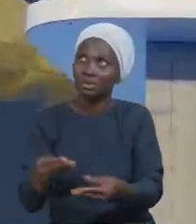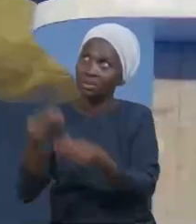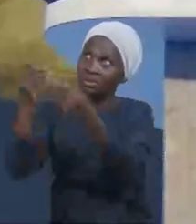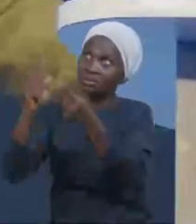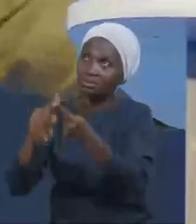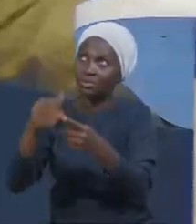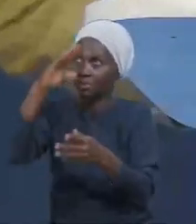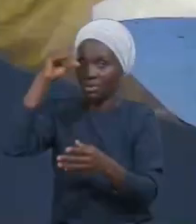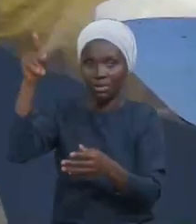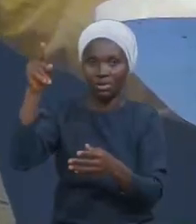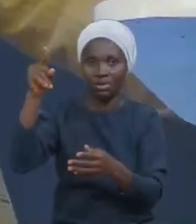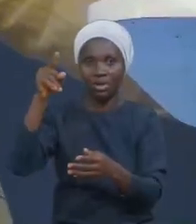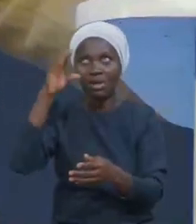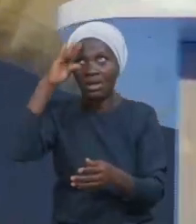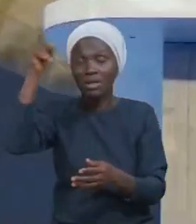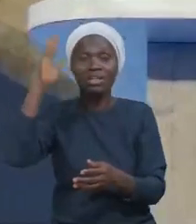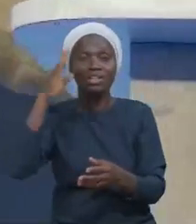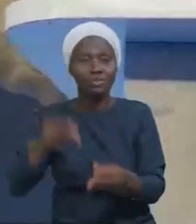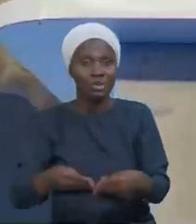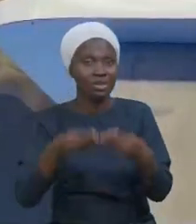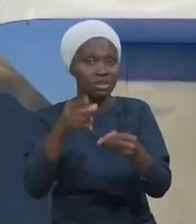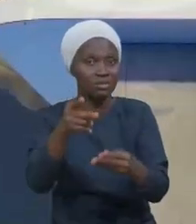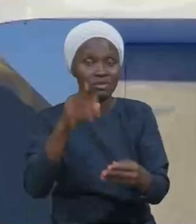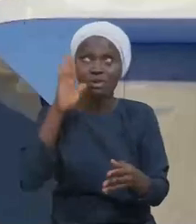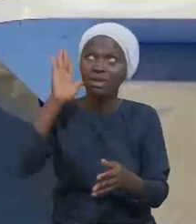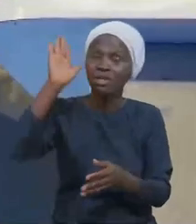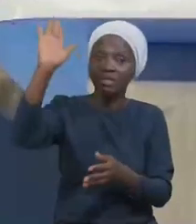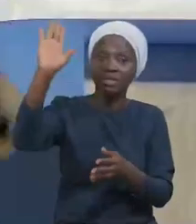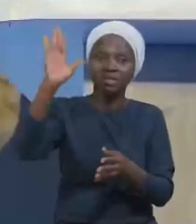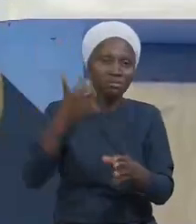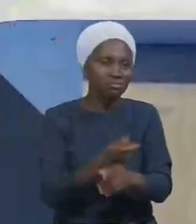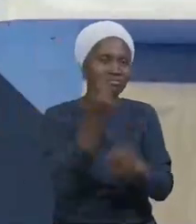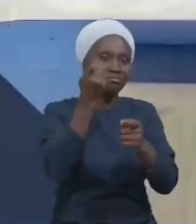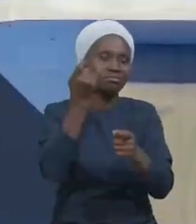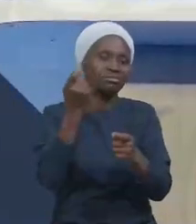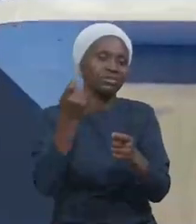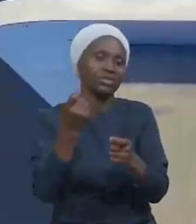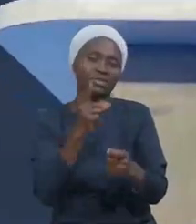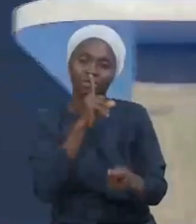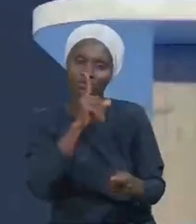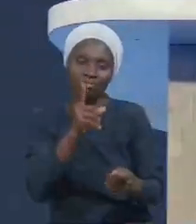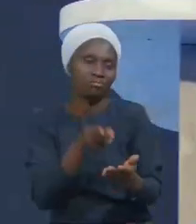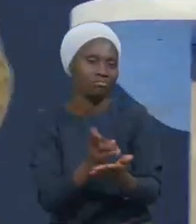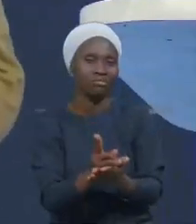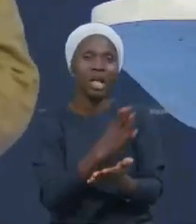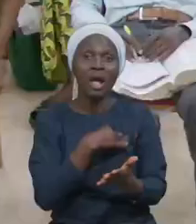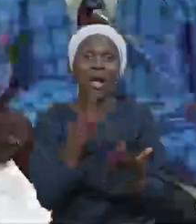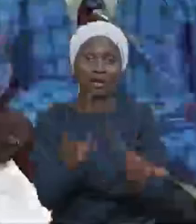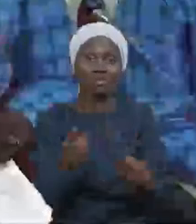donnera sa vérité triomphante. Et aujourd'hui, tu seras plus que